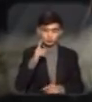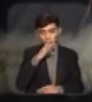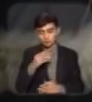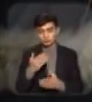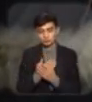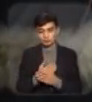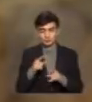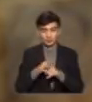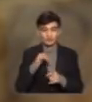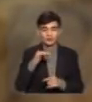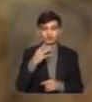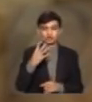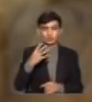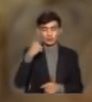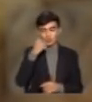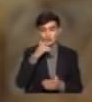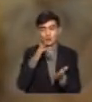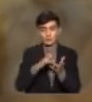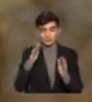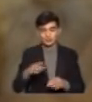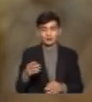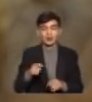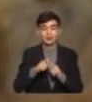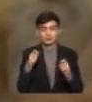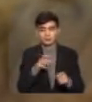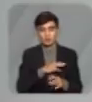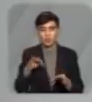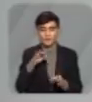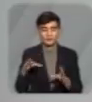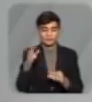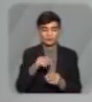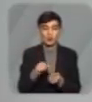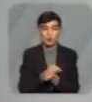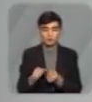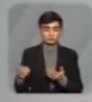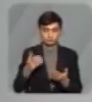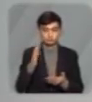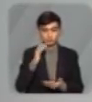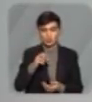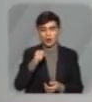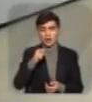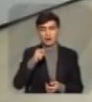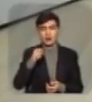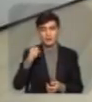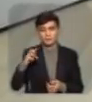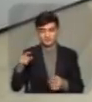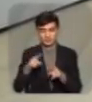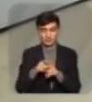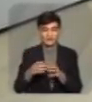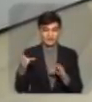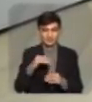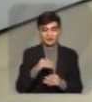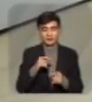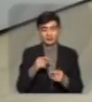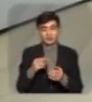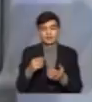үшін қаланың 4 жерінен бірдей қабылдау орнын ашып құжаттарды алфавит бойынша қабылдап жатырмыз деген әкімдіктегілер болса, жаңарған жәрдемақы